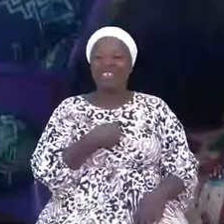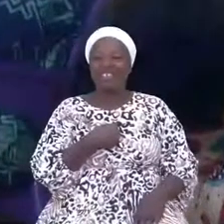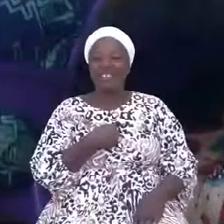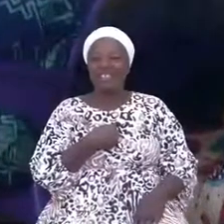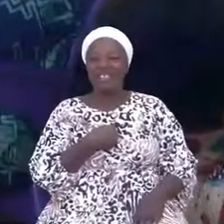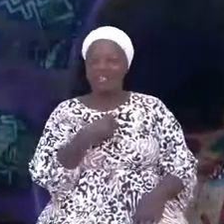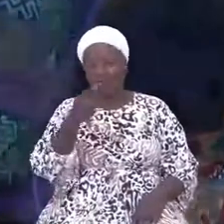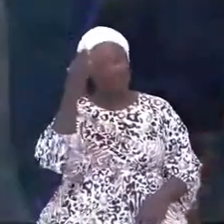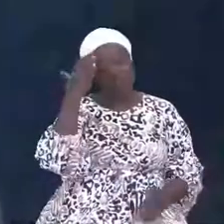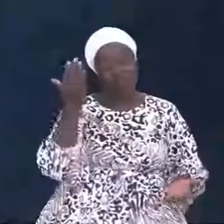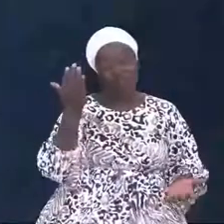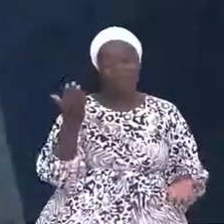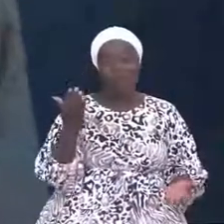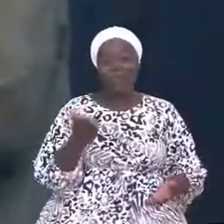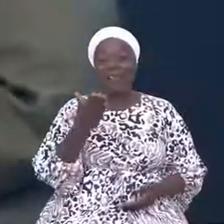moi.